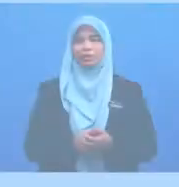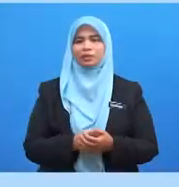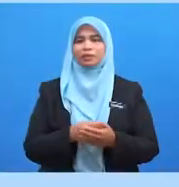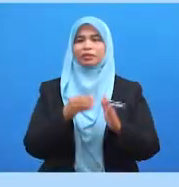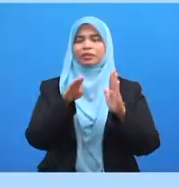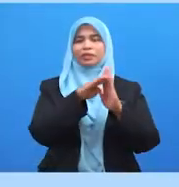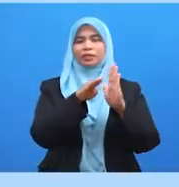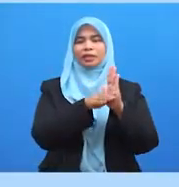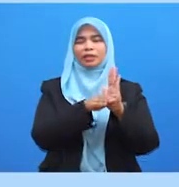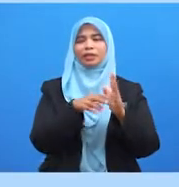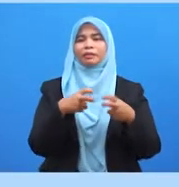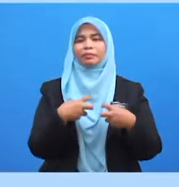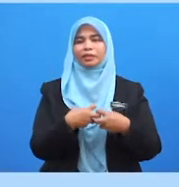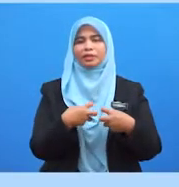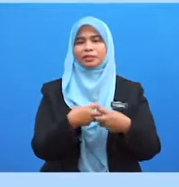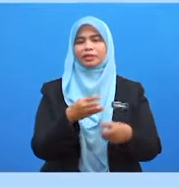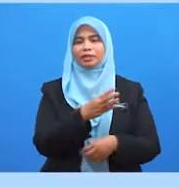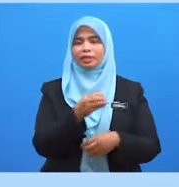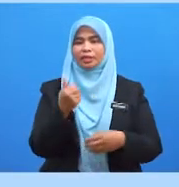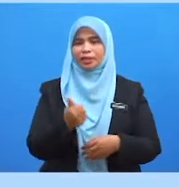senarai mesin dan peralatan,